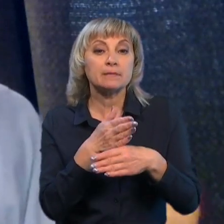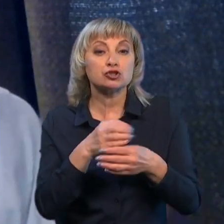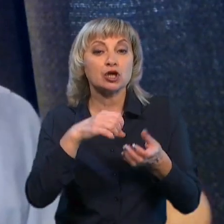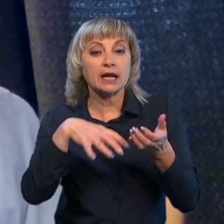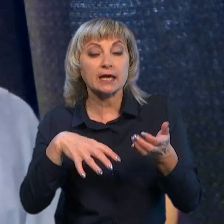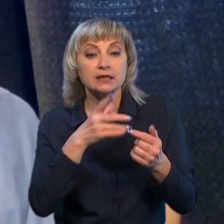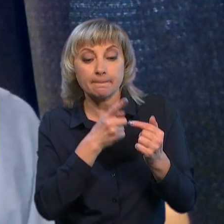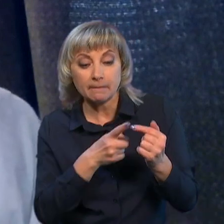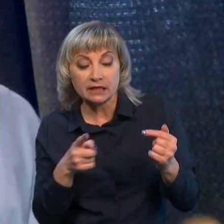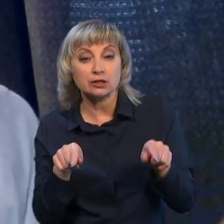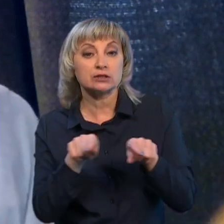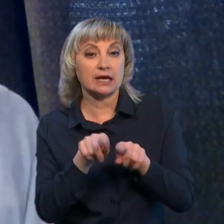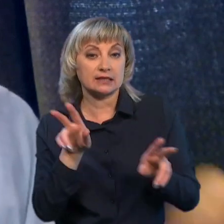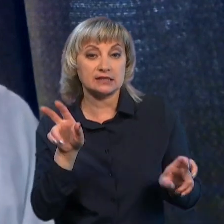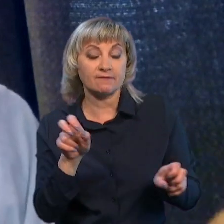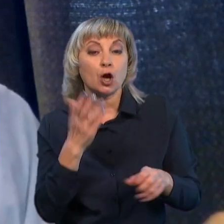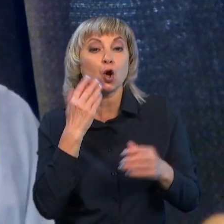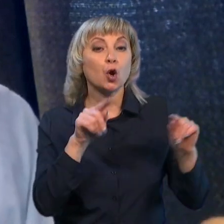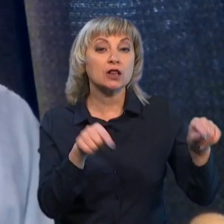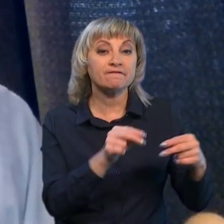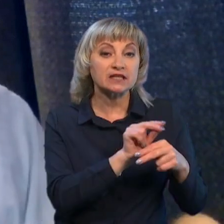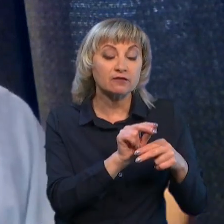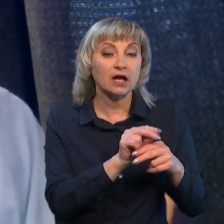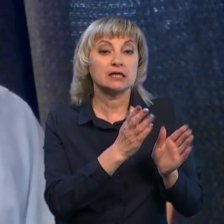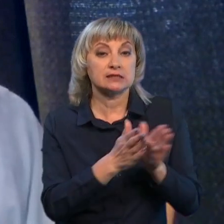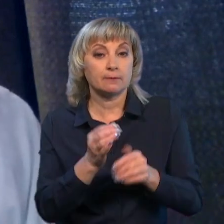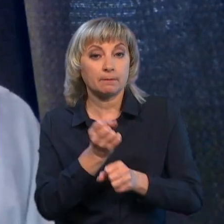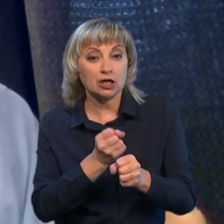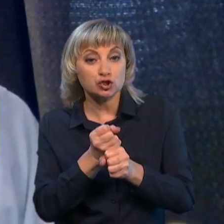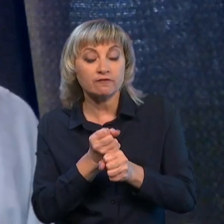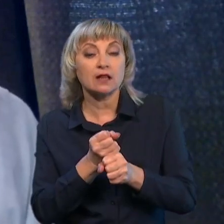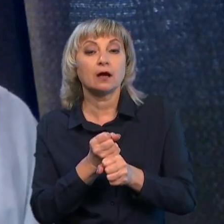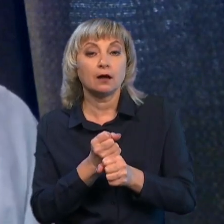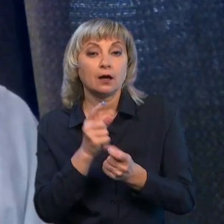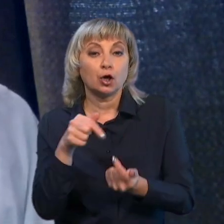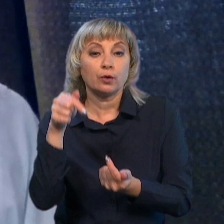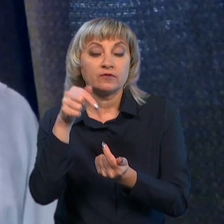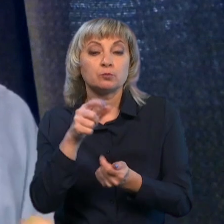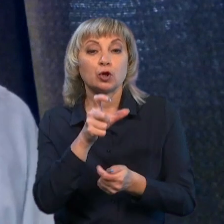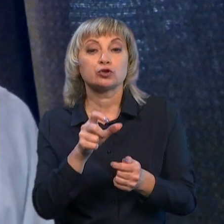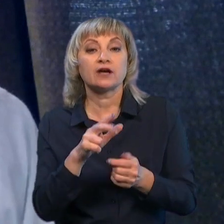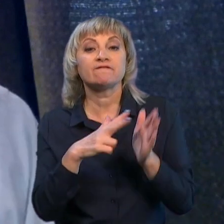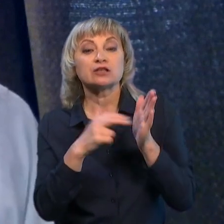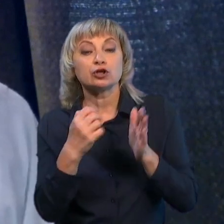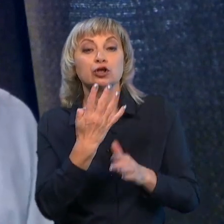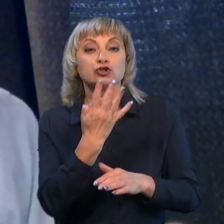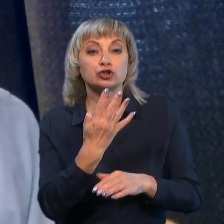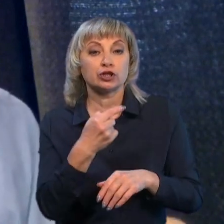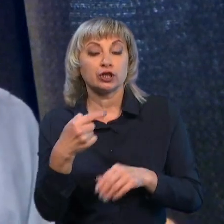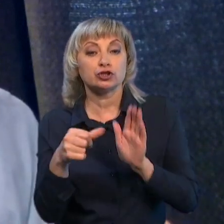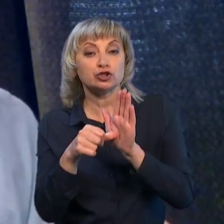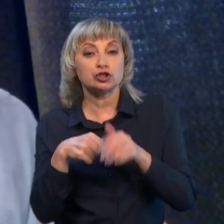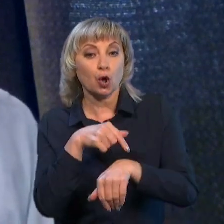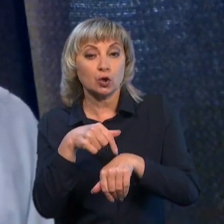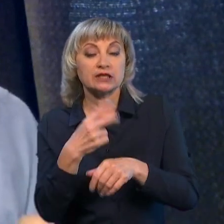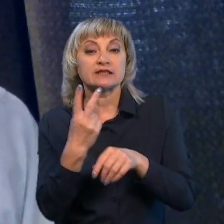період, от називаємо його так. Тобто, коли відновили і система працювала, і відповідно людям відключали десь там 4-6 годин по два рази там на